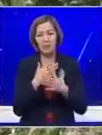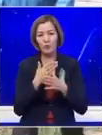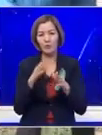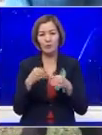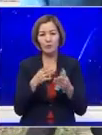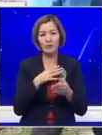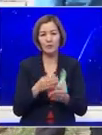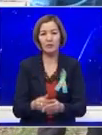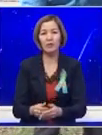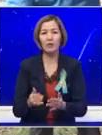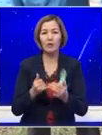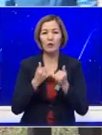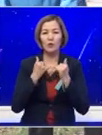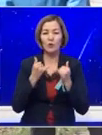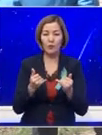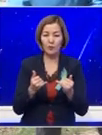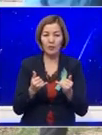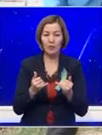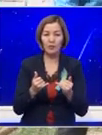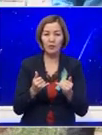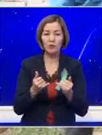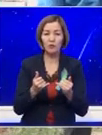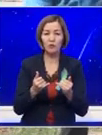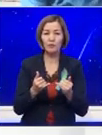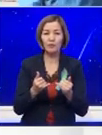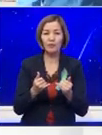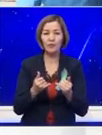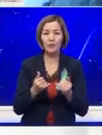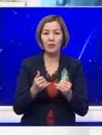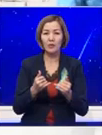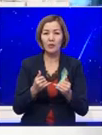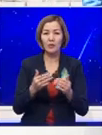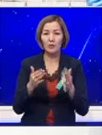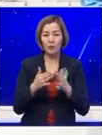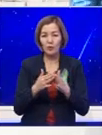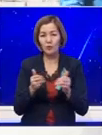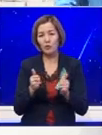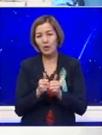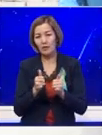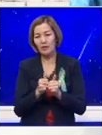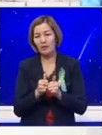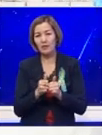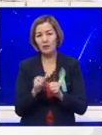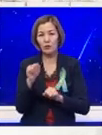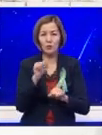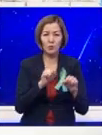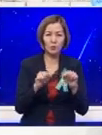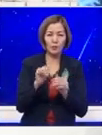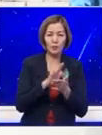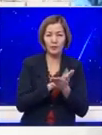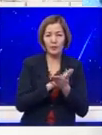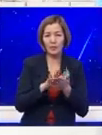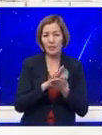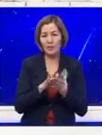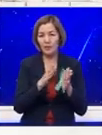қайтты. Құрмет ретінде құрмет көрсету үшін біз осылай келіп жұмыстап көмектесуге тырысып жатырмыз. Бірақ ол кісілер бұдан да көпке лайық